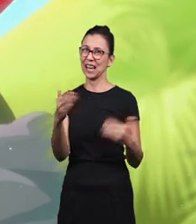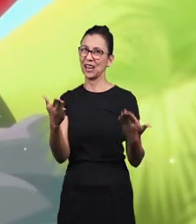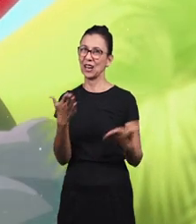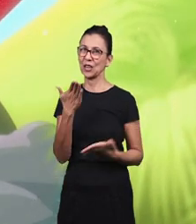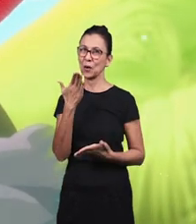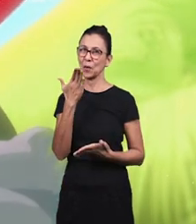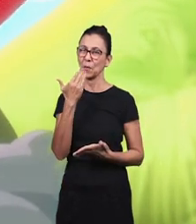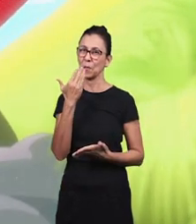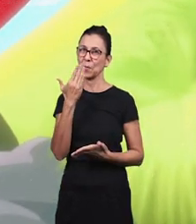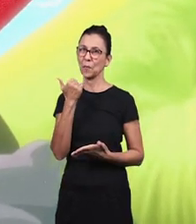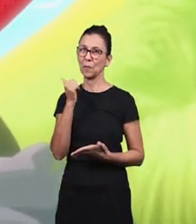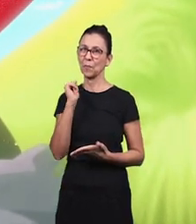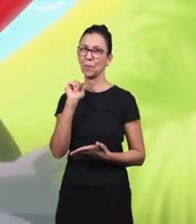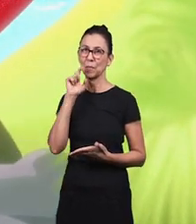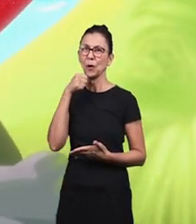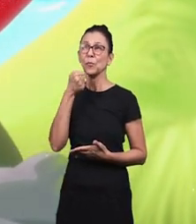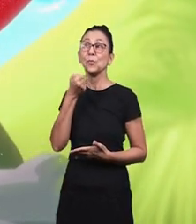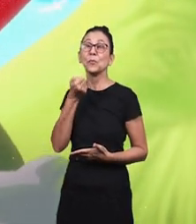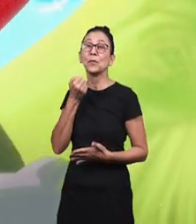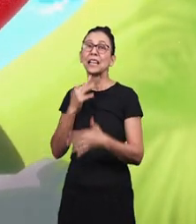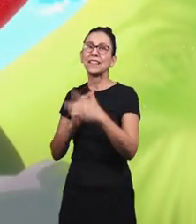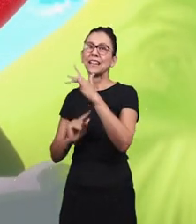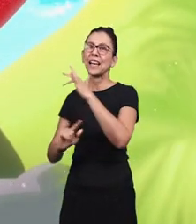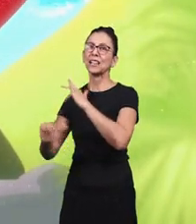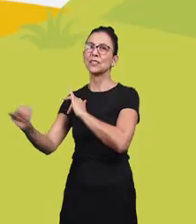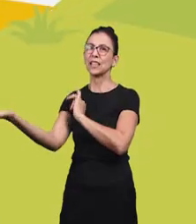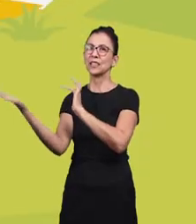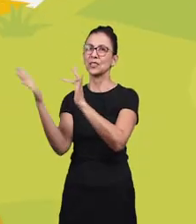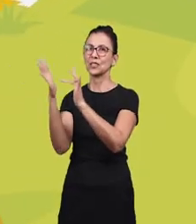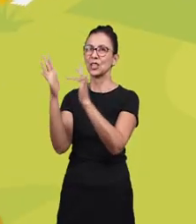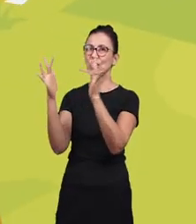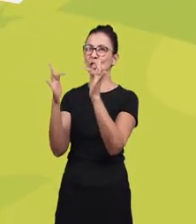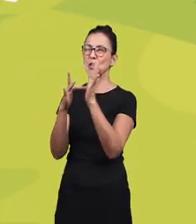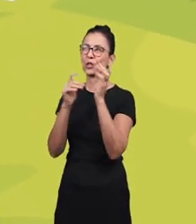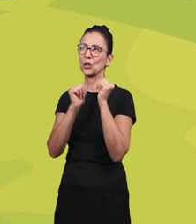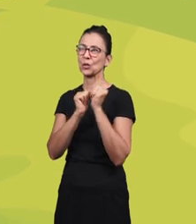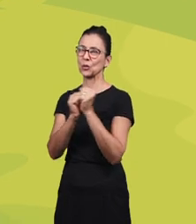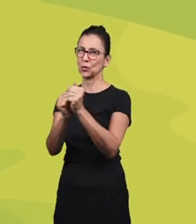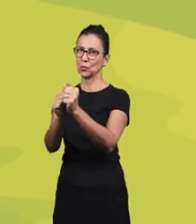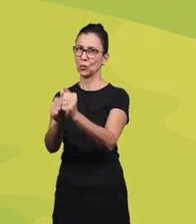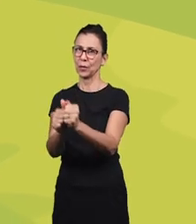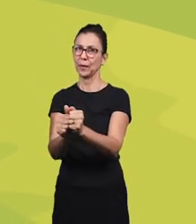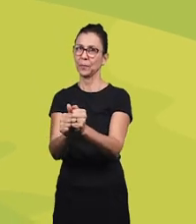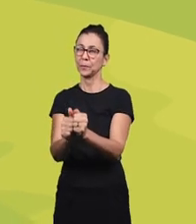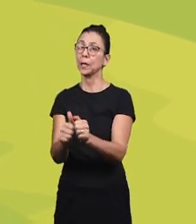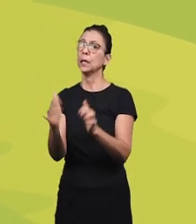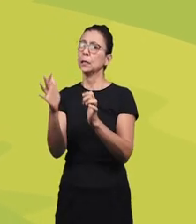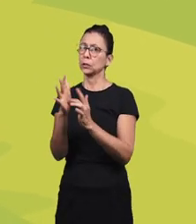pois comereis do pão da vida. Andai na minha presença